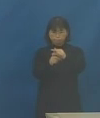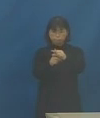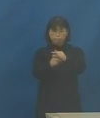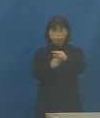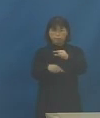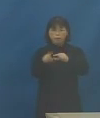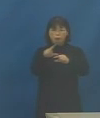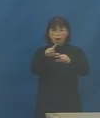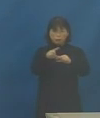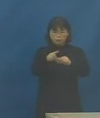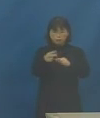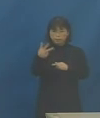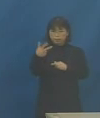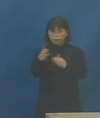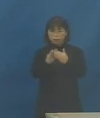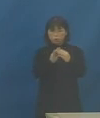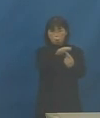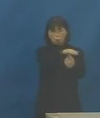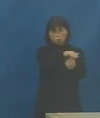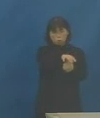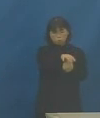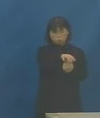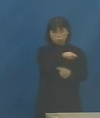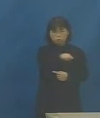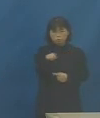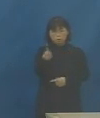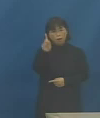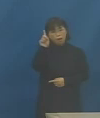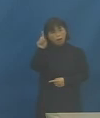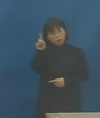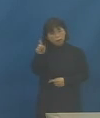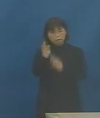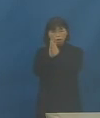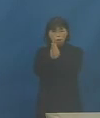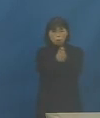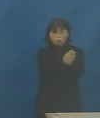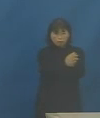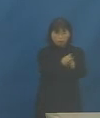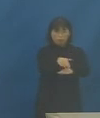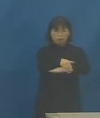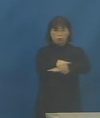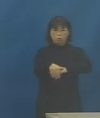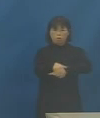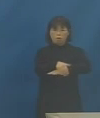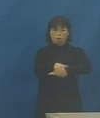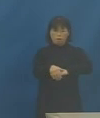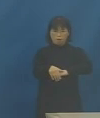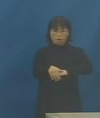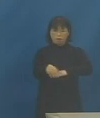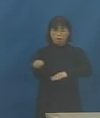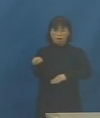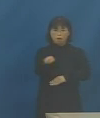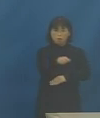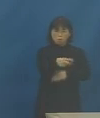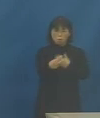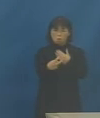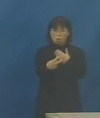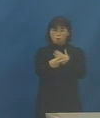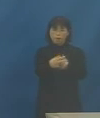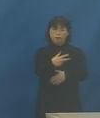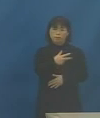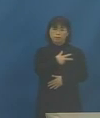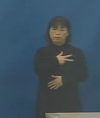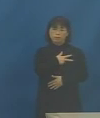て視聴層に明日またあのお願いをさせていただこうと思いますが市町村保健師さにもお手伝い